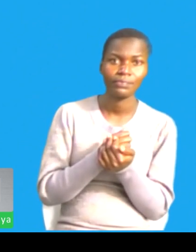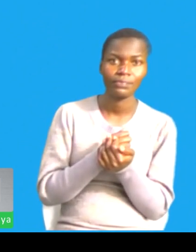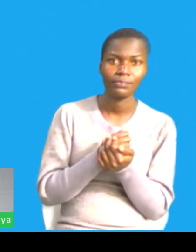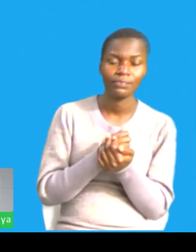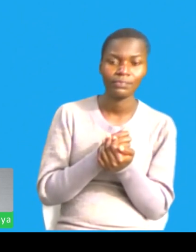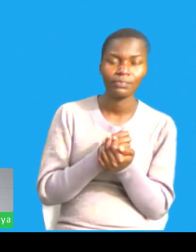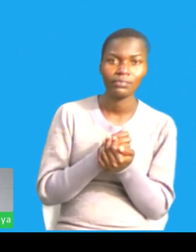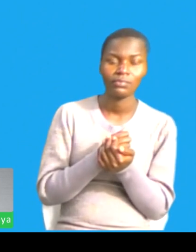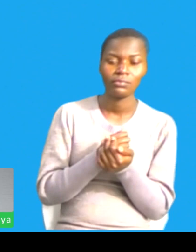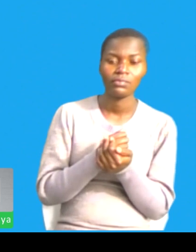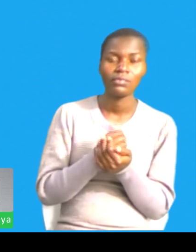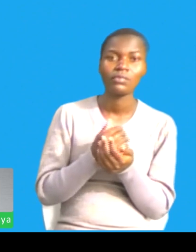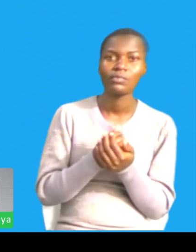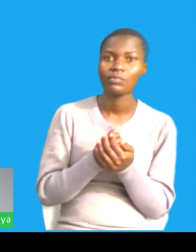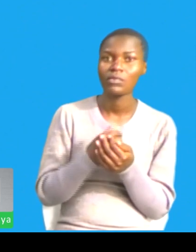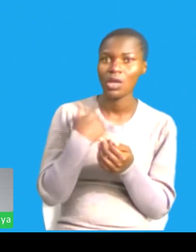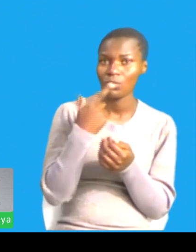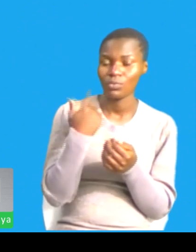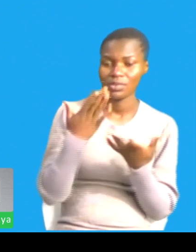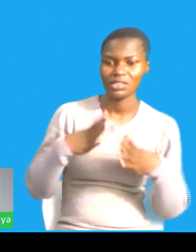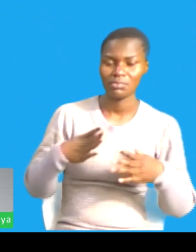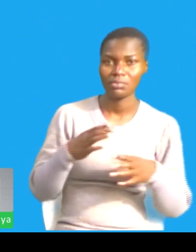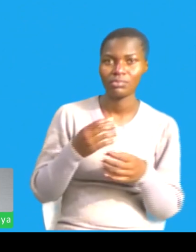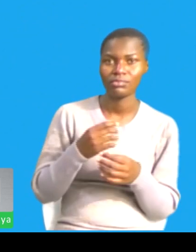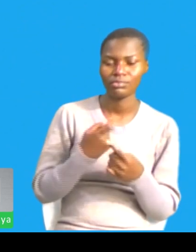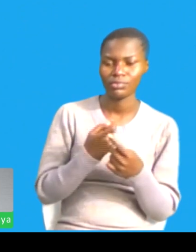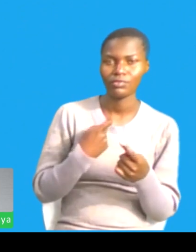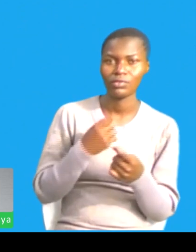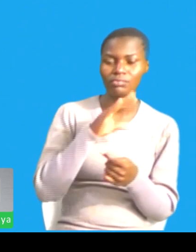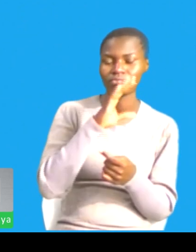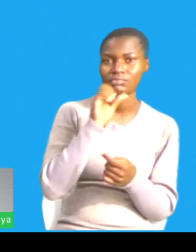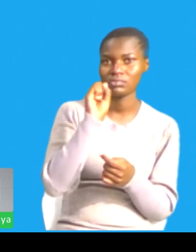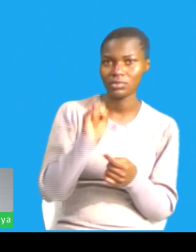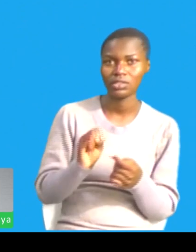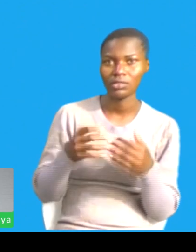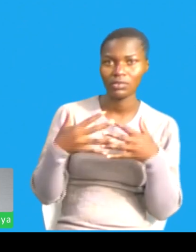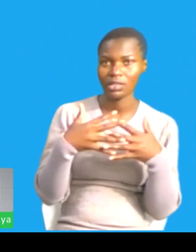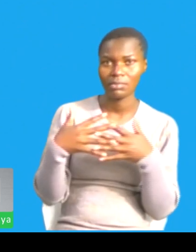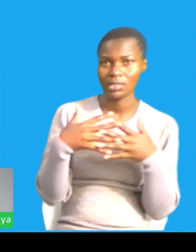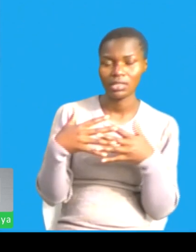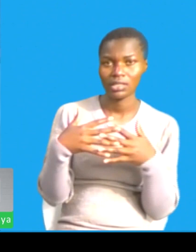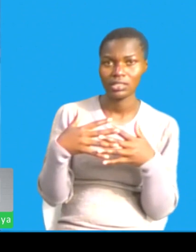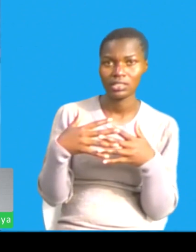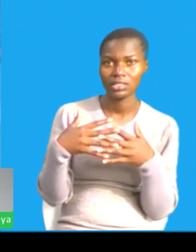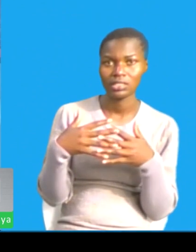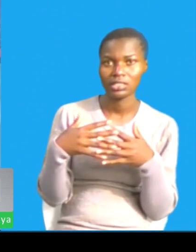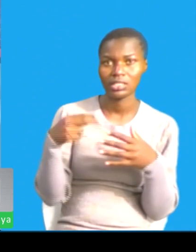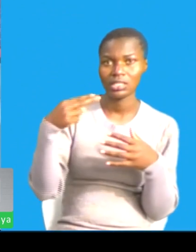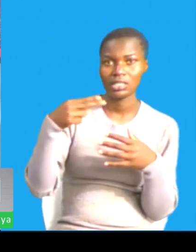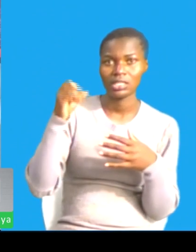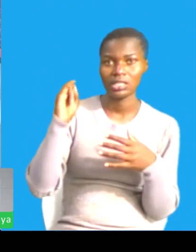inatakiwa tuelewe kwamba hii ni kampuni ya serikali. So who are these people from South America or something like that? Helios. Mambo ya Helios ni